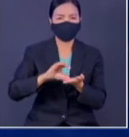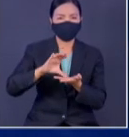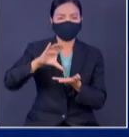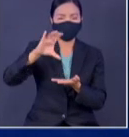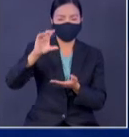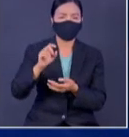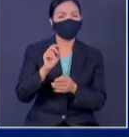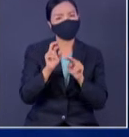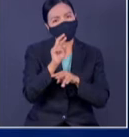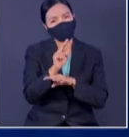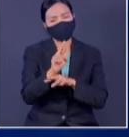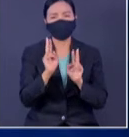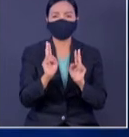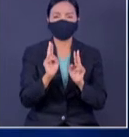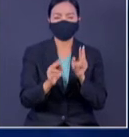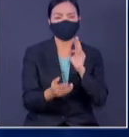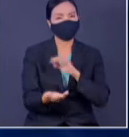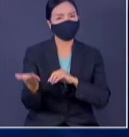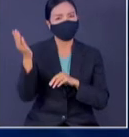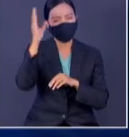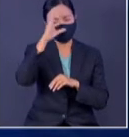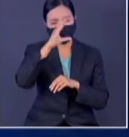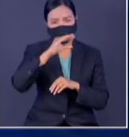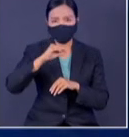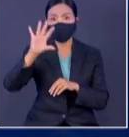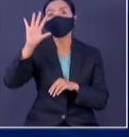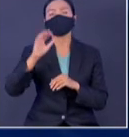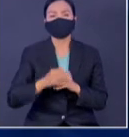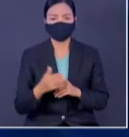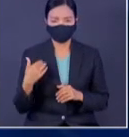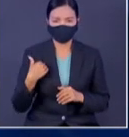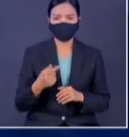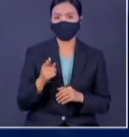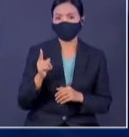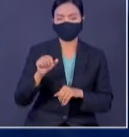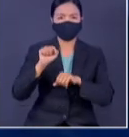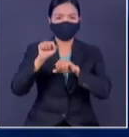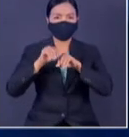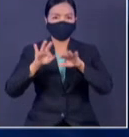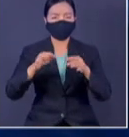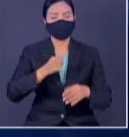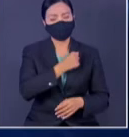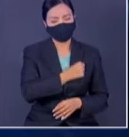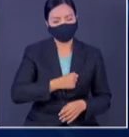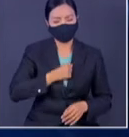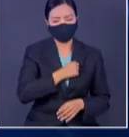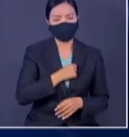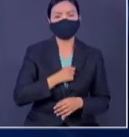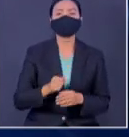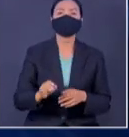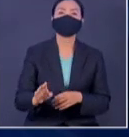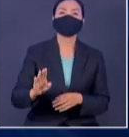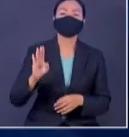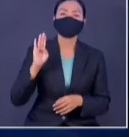ดทั้งคืนนะครับ ใช่ครับถ้าพูดถึงหมิงตี้เขาได้ออกแถลงการแสดงความเสียใจมาด้วยนะครับ ครับทางบริ